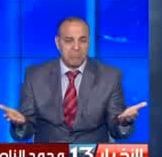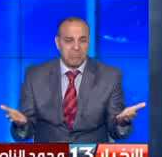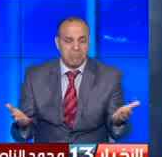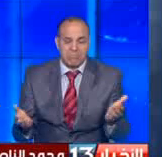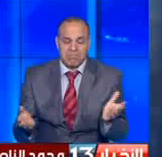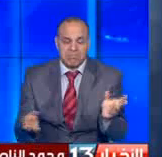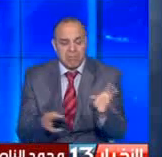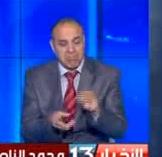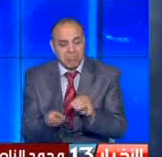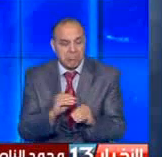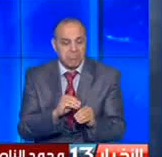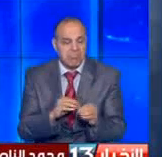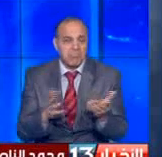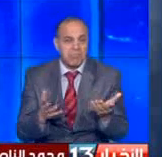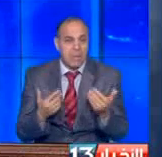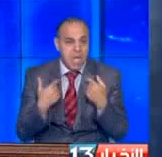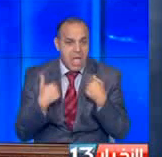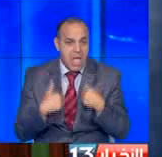كما اننا